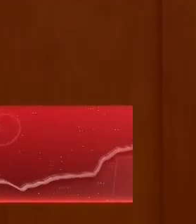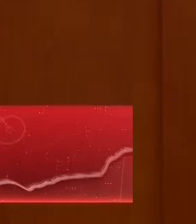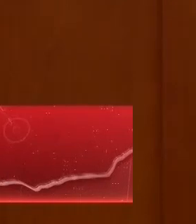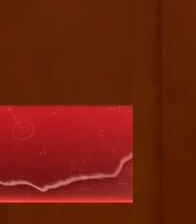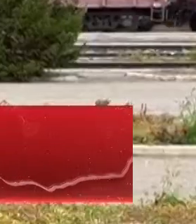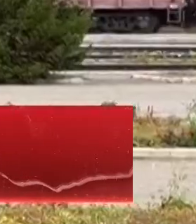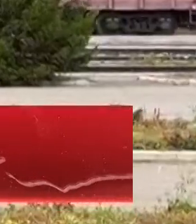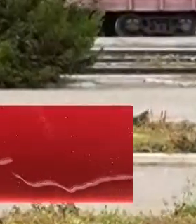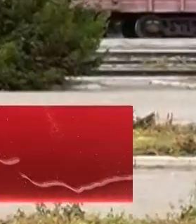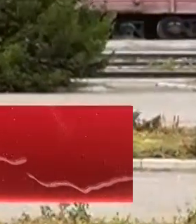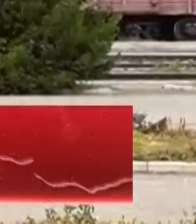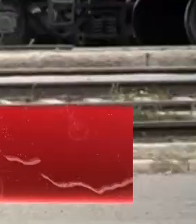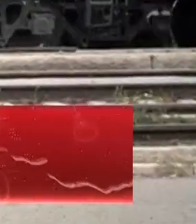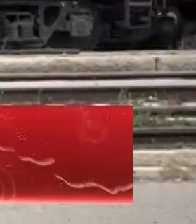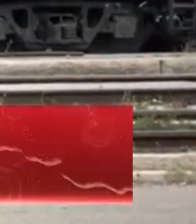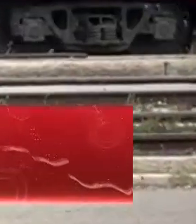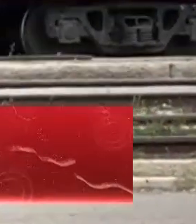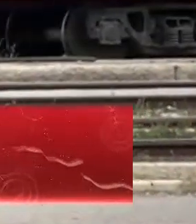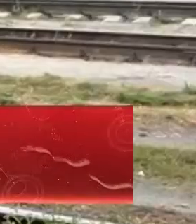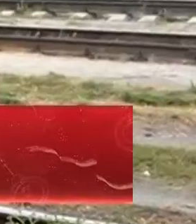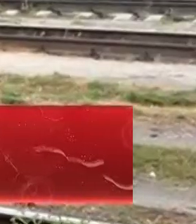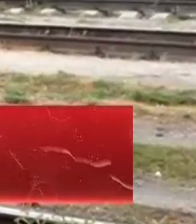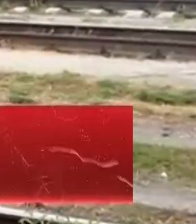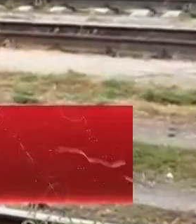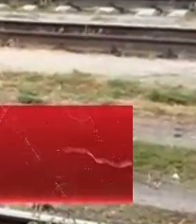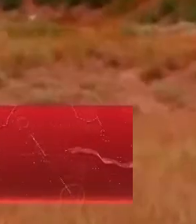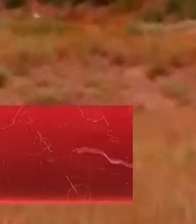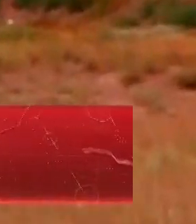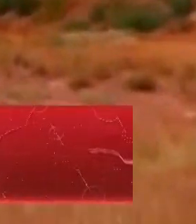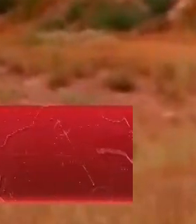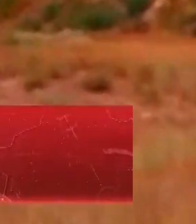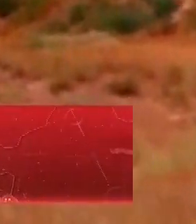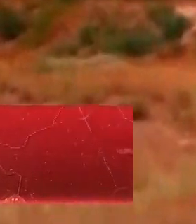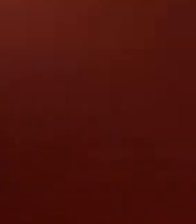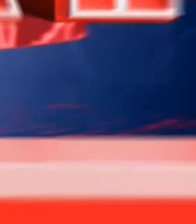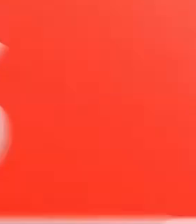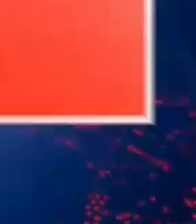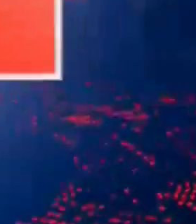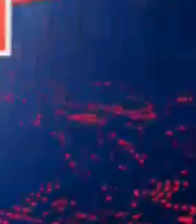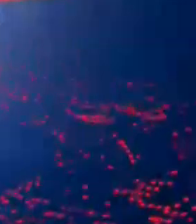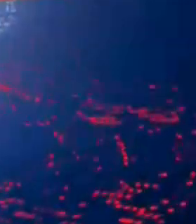грани выживания. Как это отразится на перевозках и какое решение предлагают в аудиторской палате?